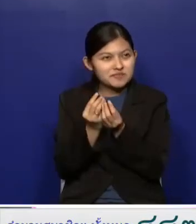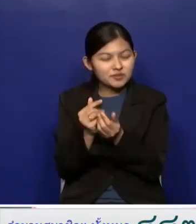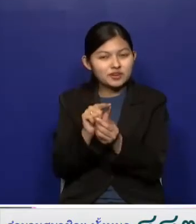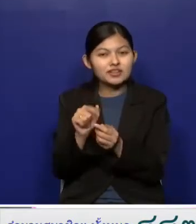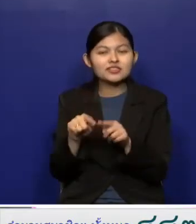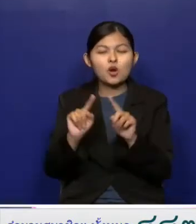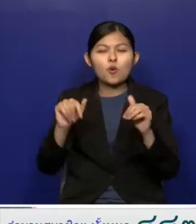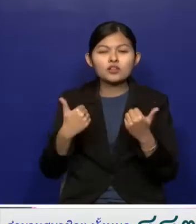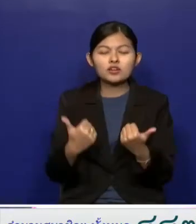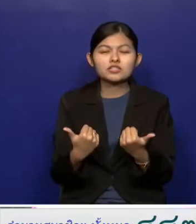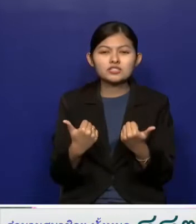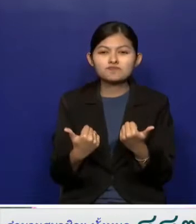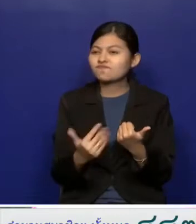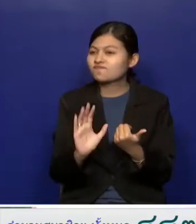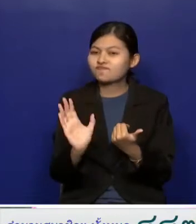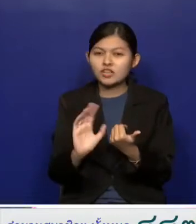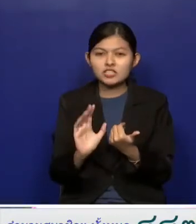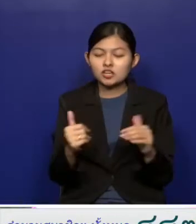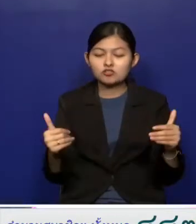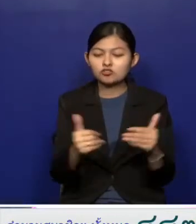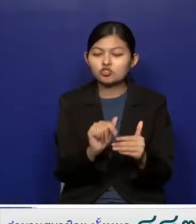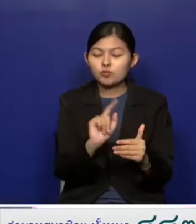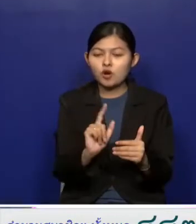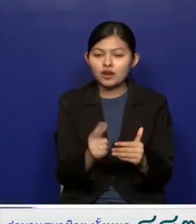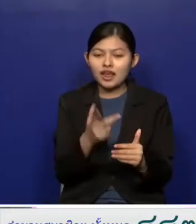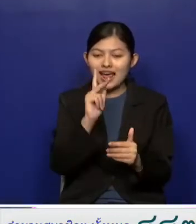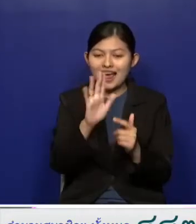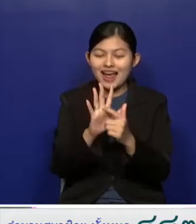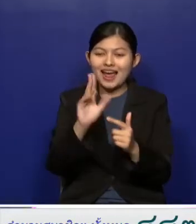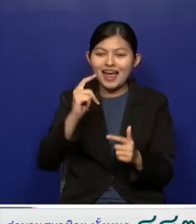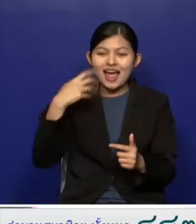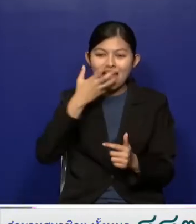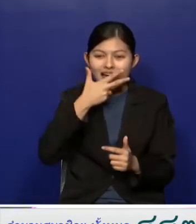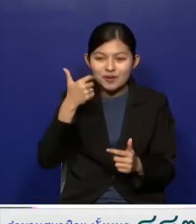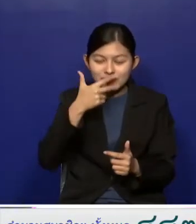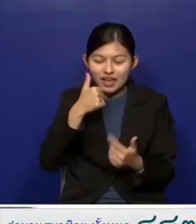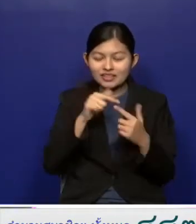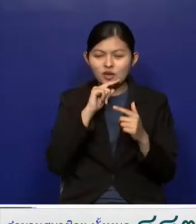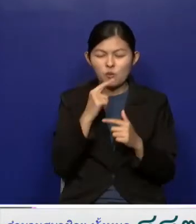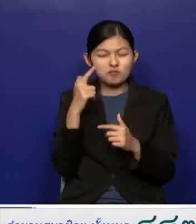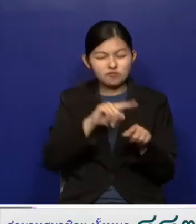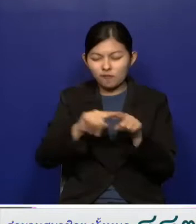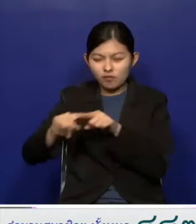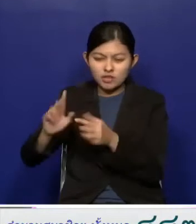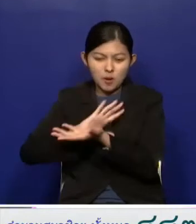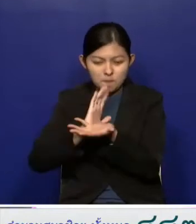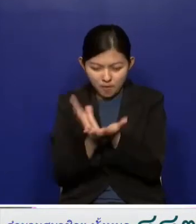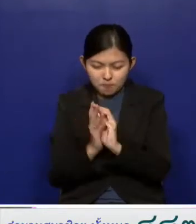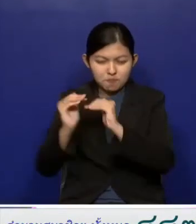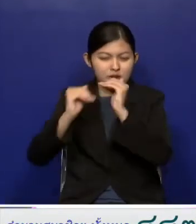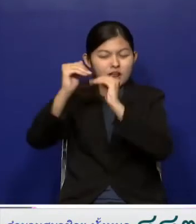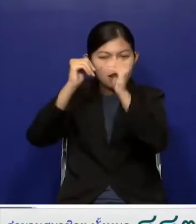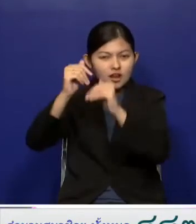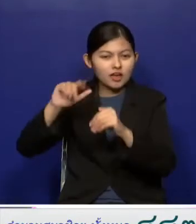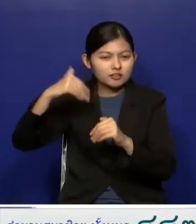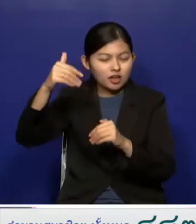บันไม่ใช่เฉพาะเรื่องกากน้ำตาลหลายสิ่งหลายอย่างที่พัฒนาเปลี่ยนแปลงไปตามเ